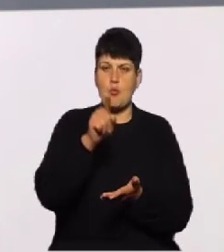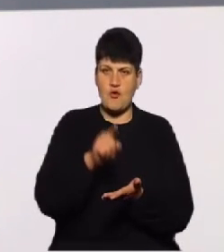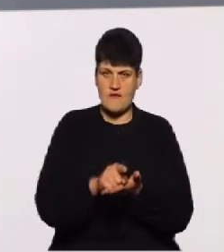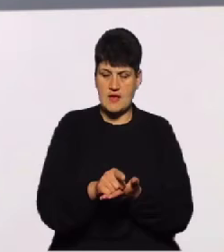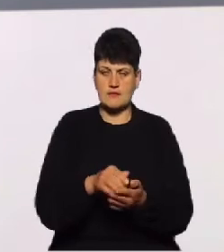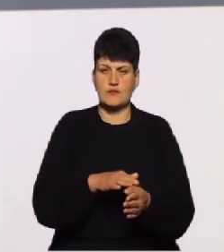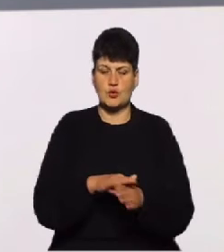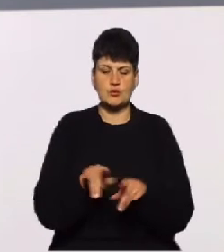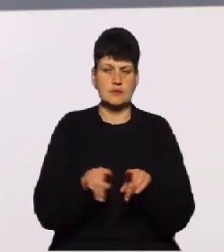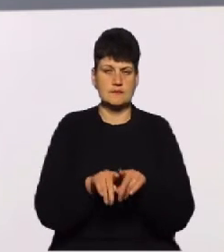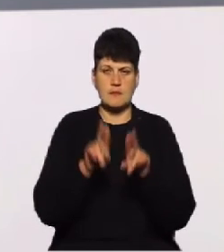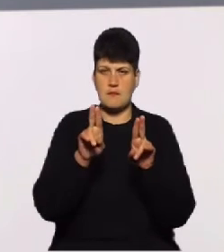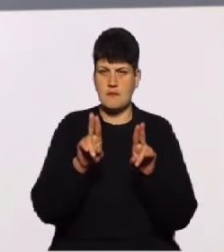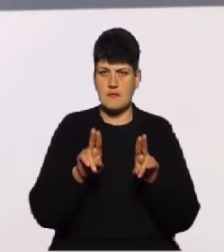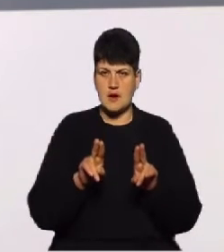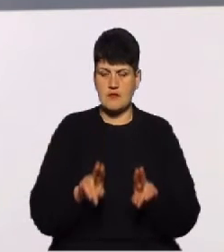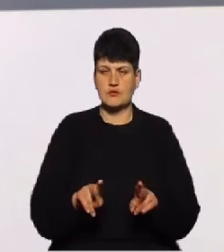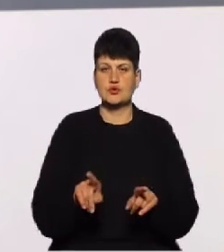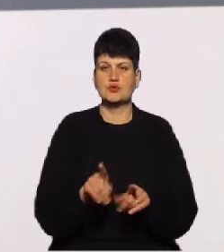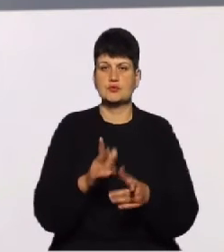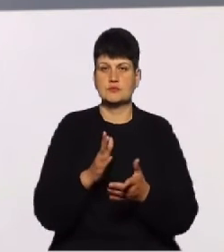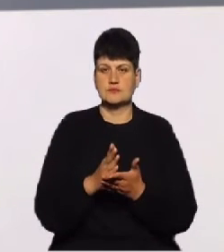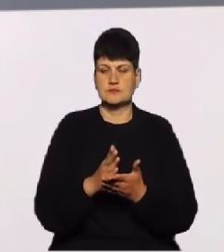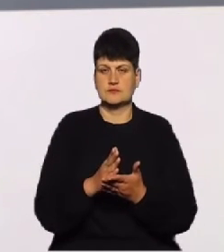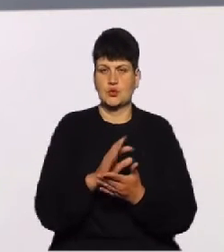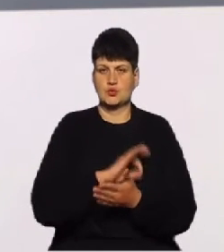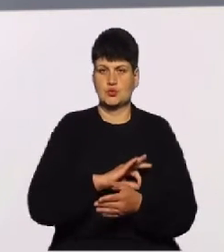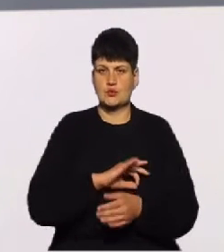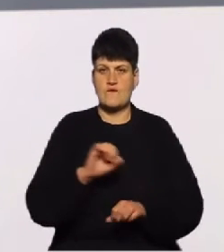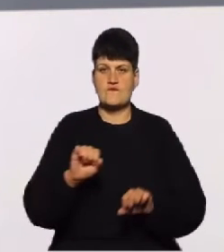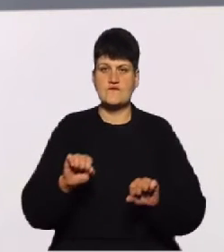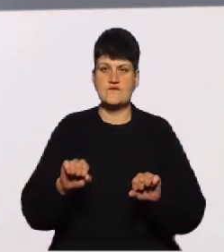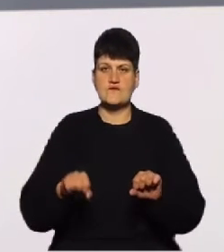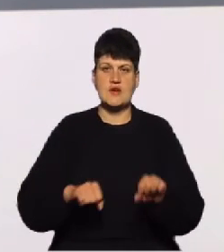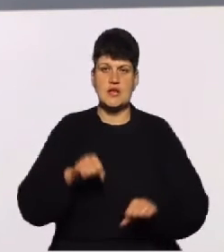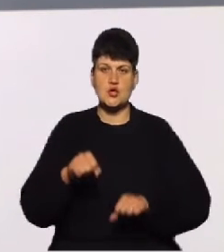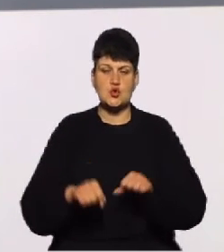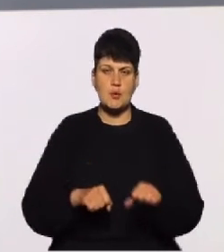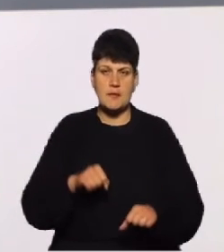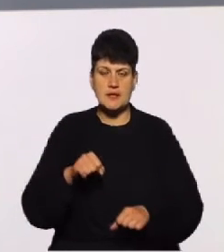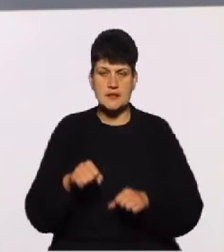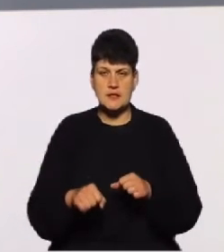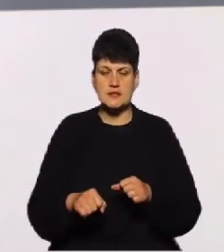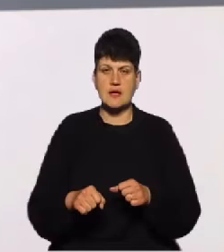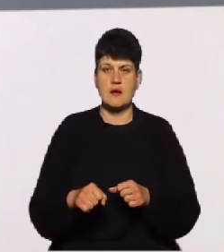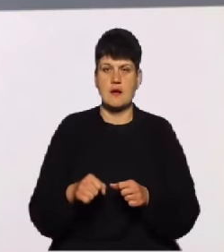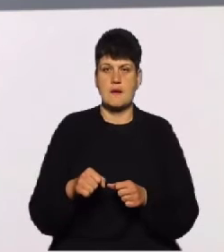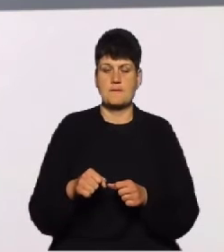же ж самих правил, що дотримуються велосипедисти. При переїзді пішохідних переходів заборонено їм переїжджати